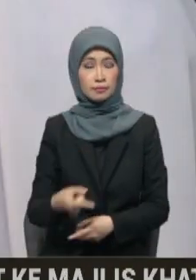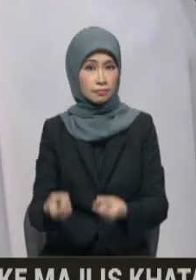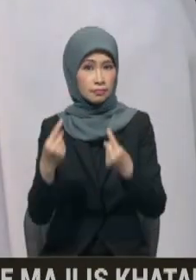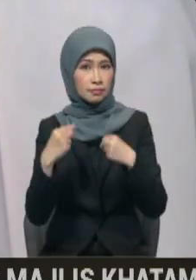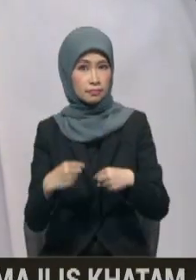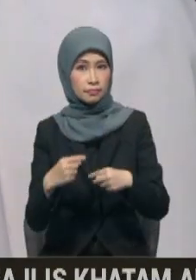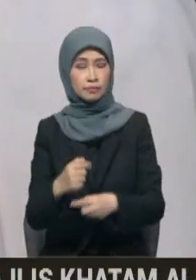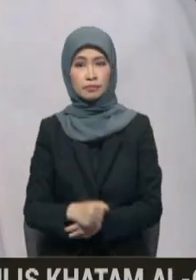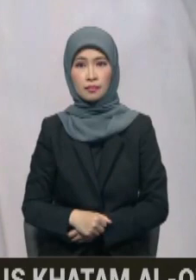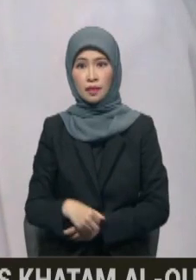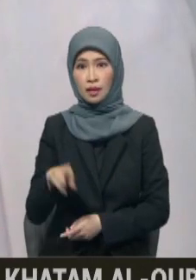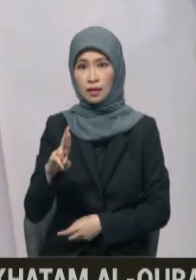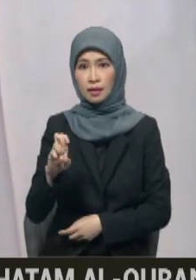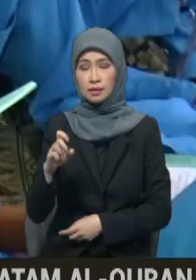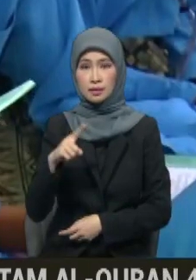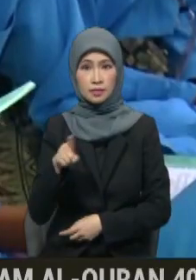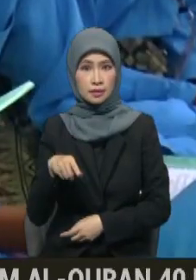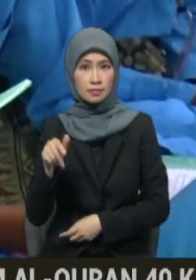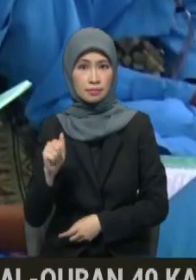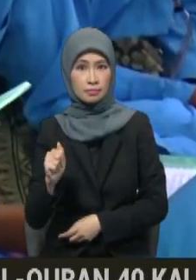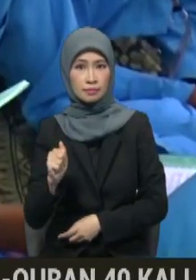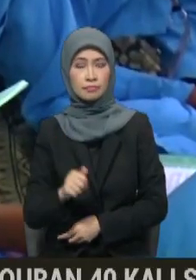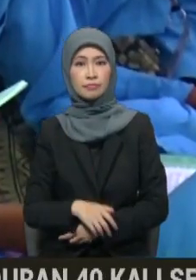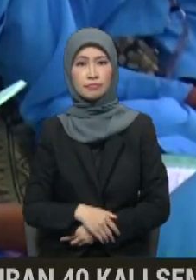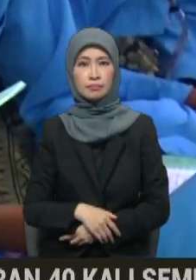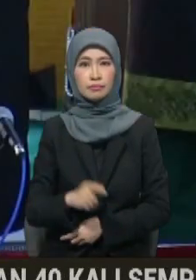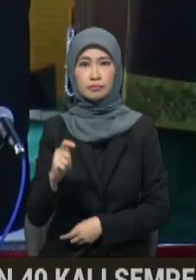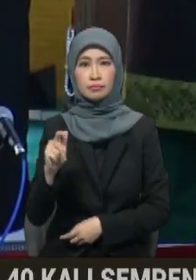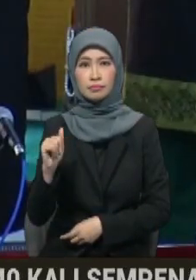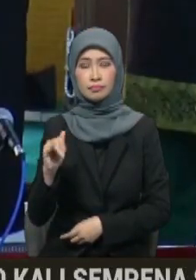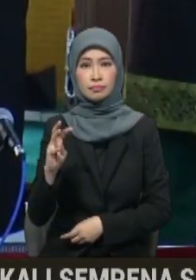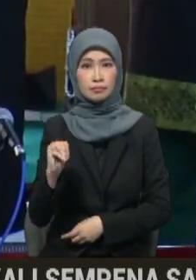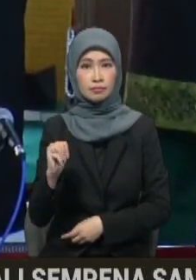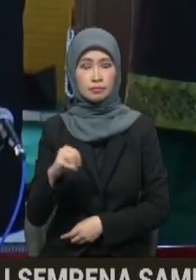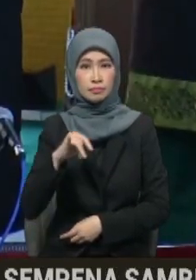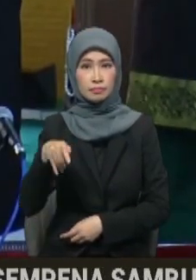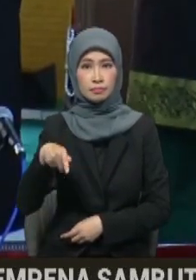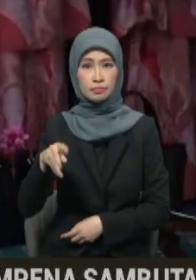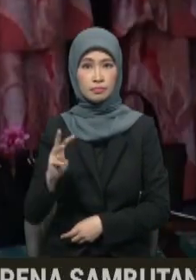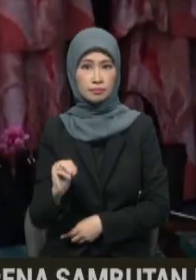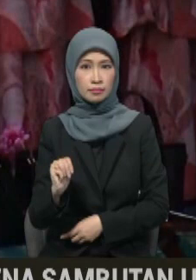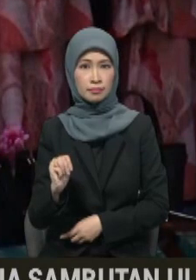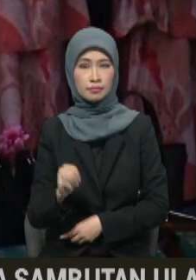Awang Mohamad re bin dat Paduka Haji Mohamad Yunus timbalan menteri di jabatan Perdana